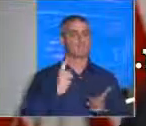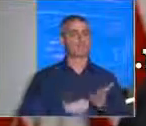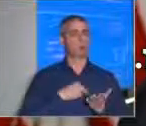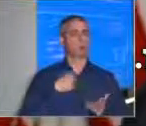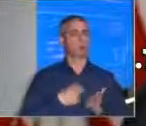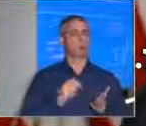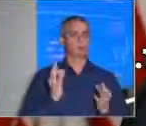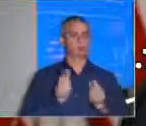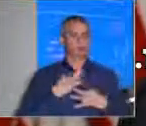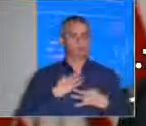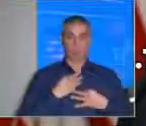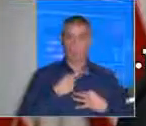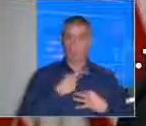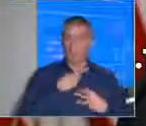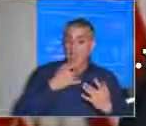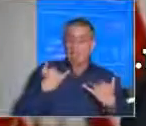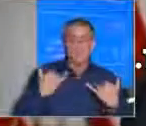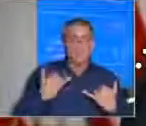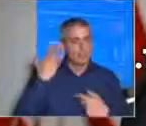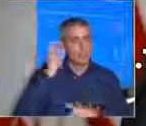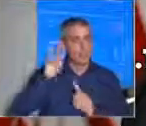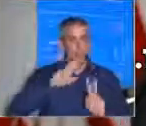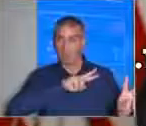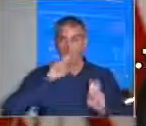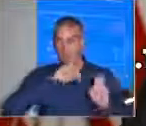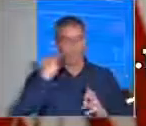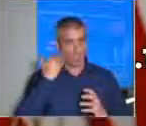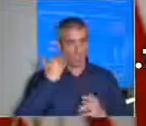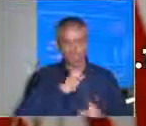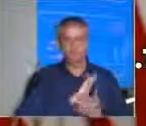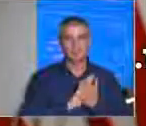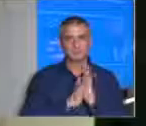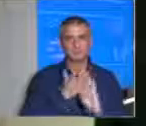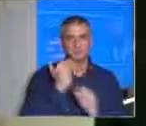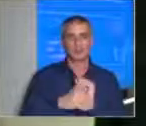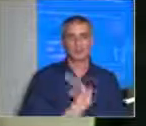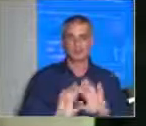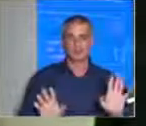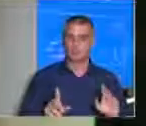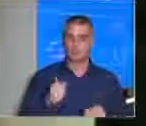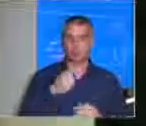The days of the United States being taken advantage of are over.